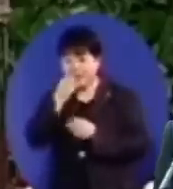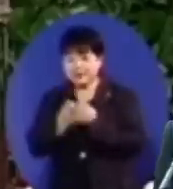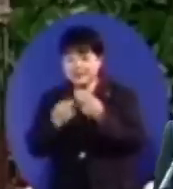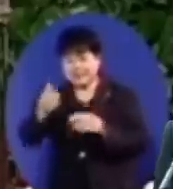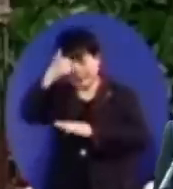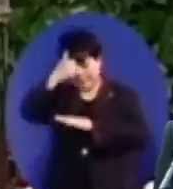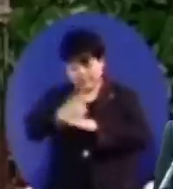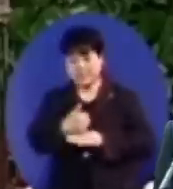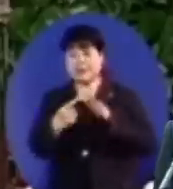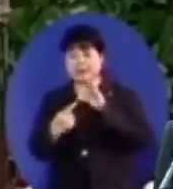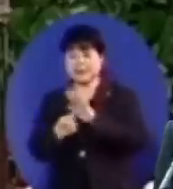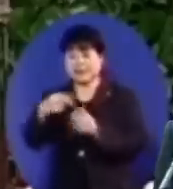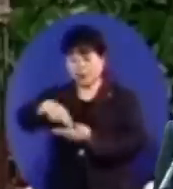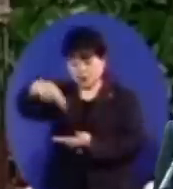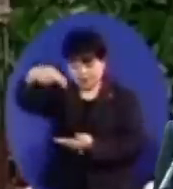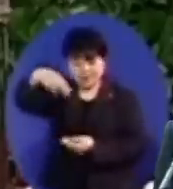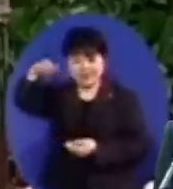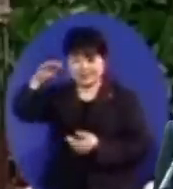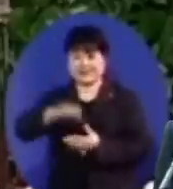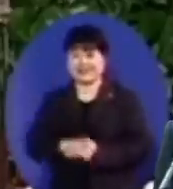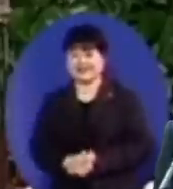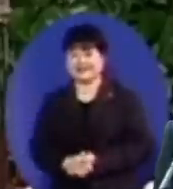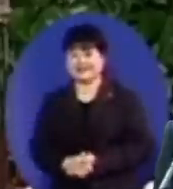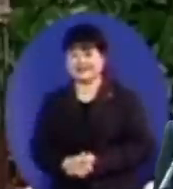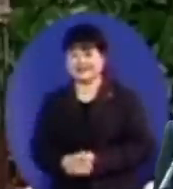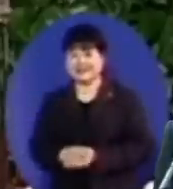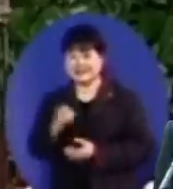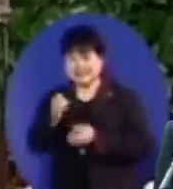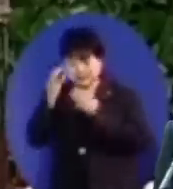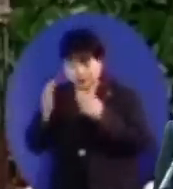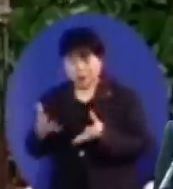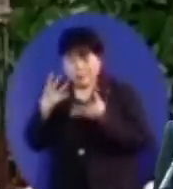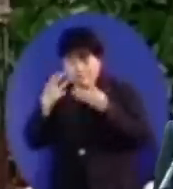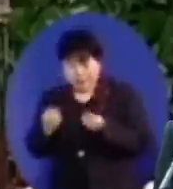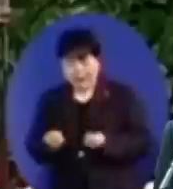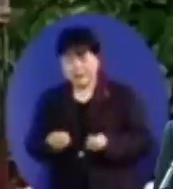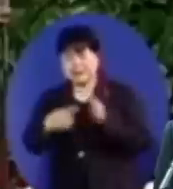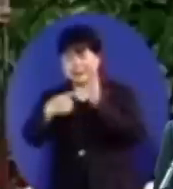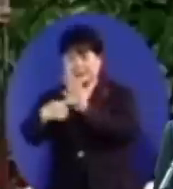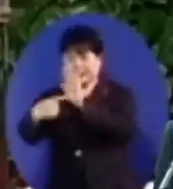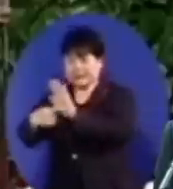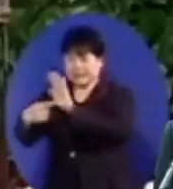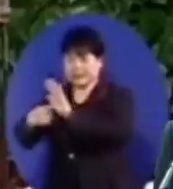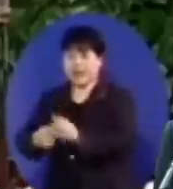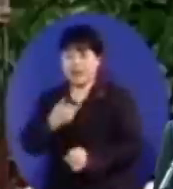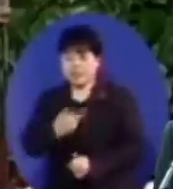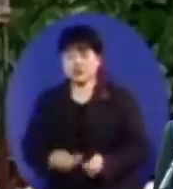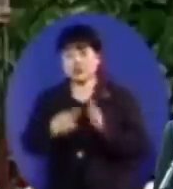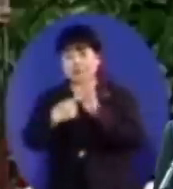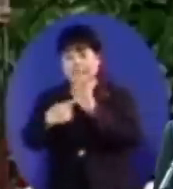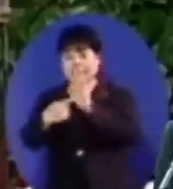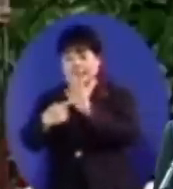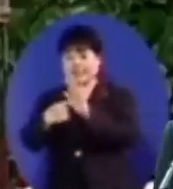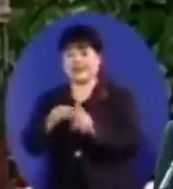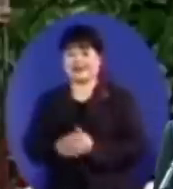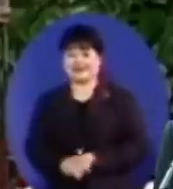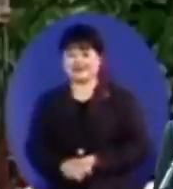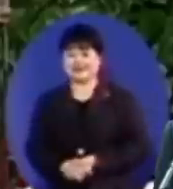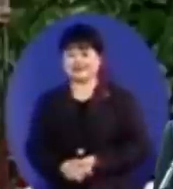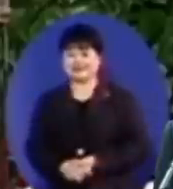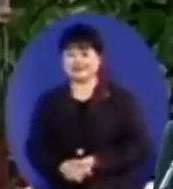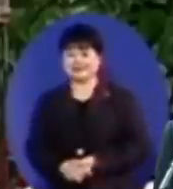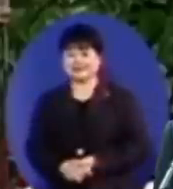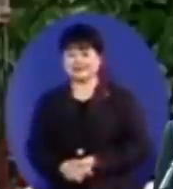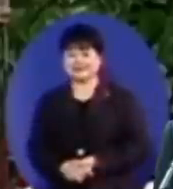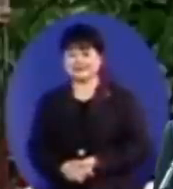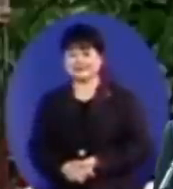마지막으로 나타나고 승천하신 것입니다. 40일 동안 수없이 나타났습니다.